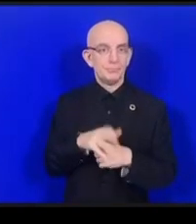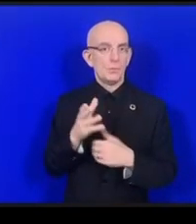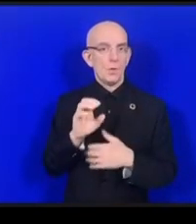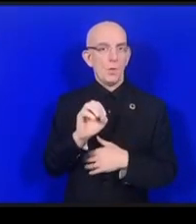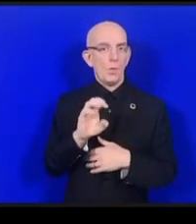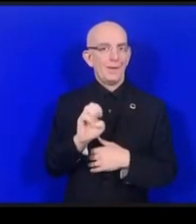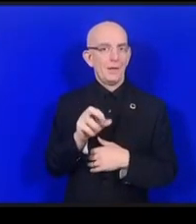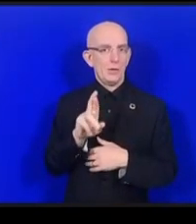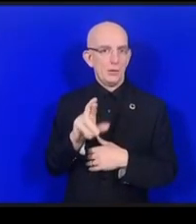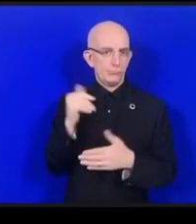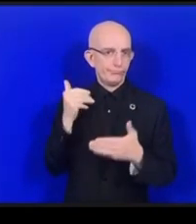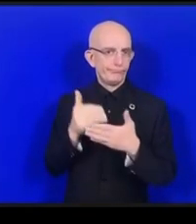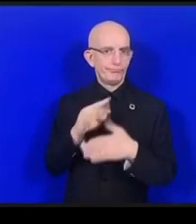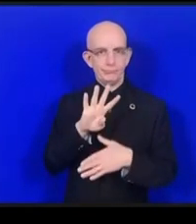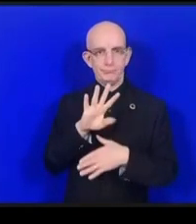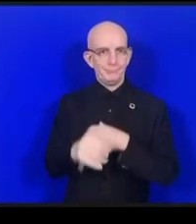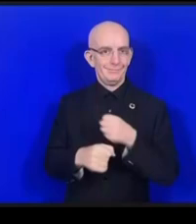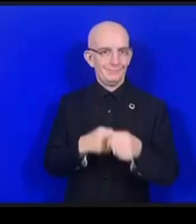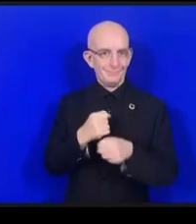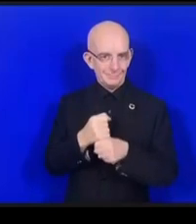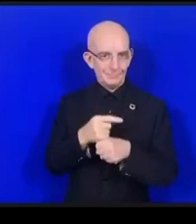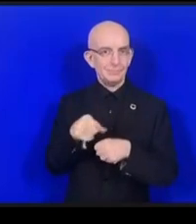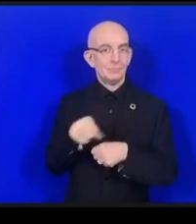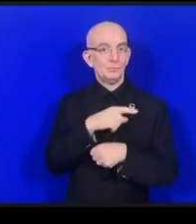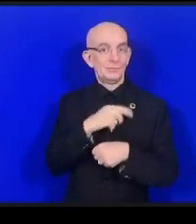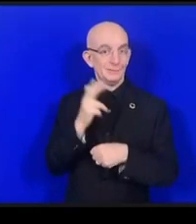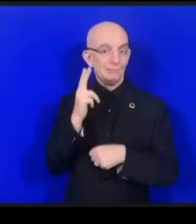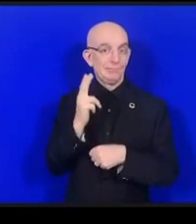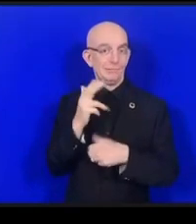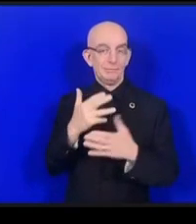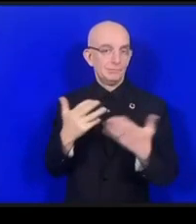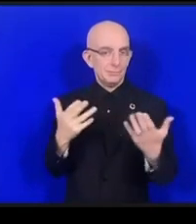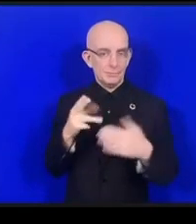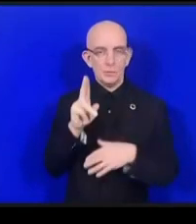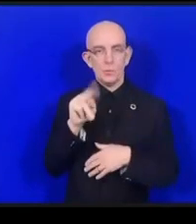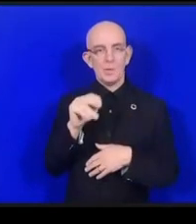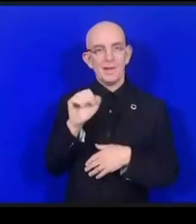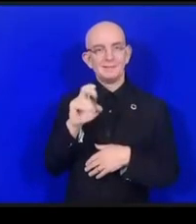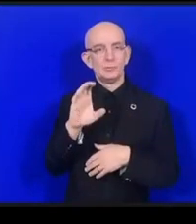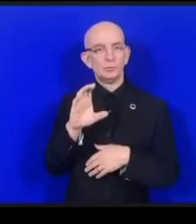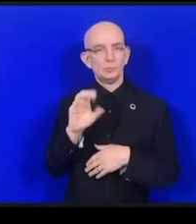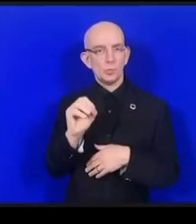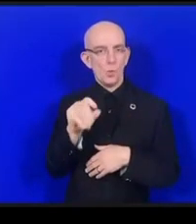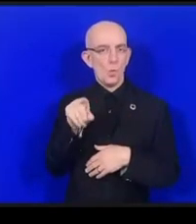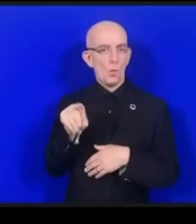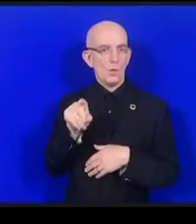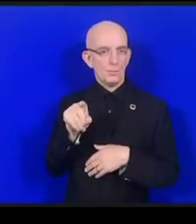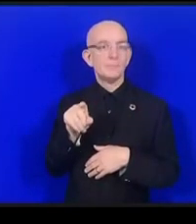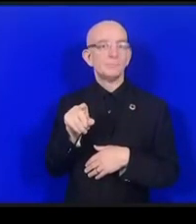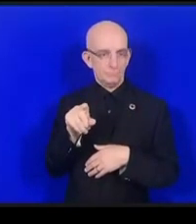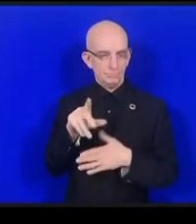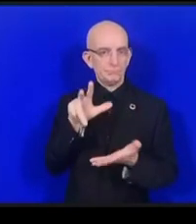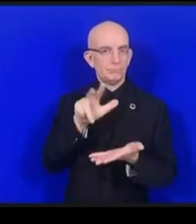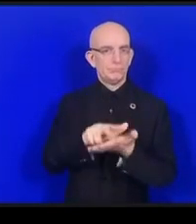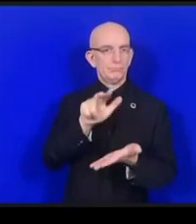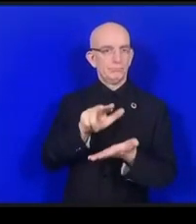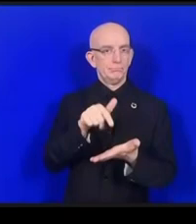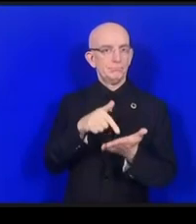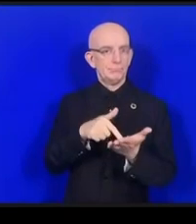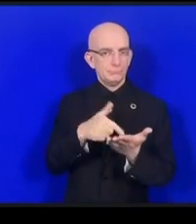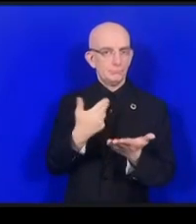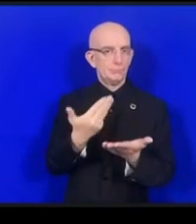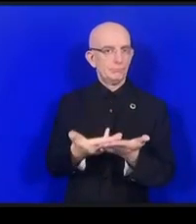ЮНЕСКО организация которая приняла резолюцию об открытых образовательных ресурсах это произошло в